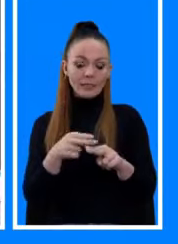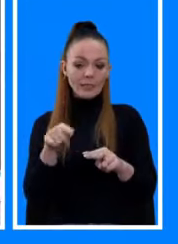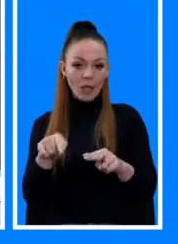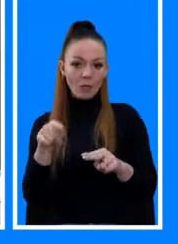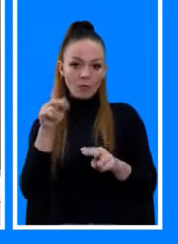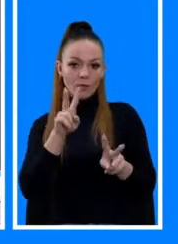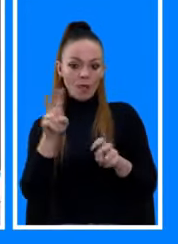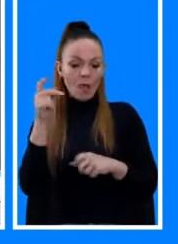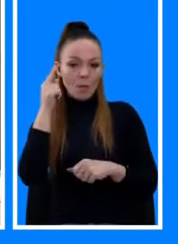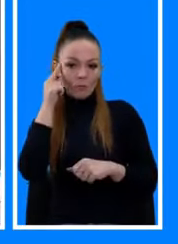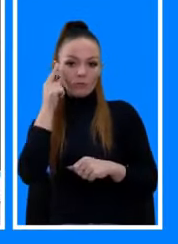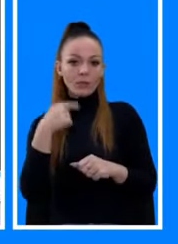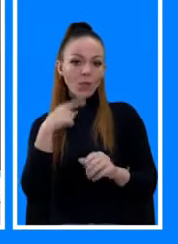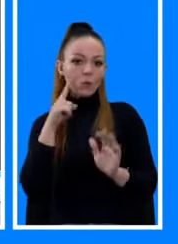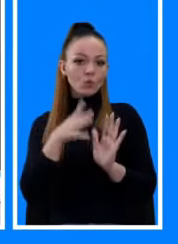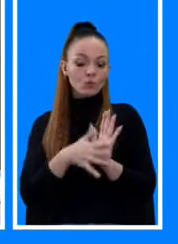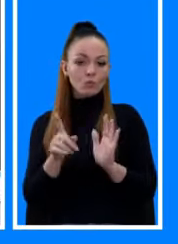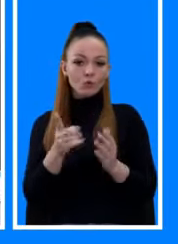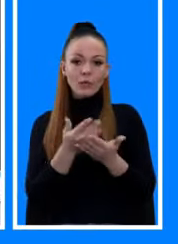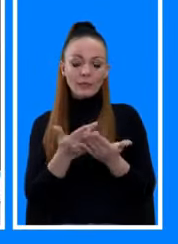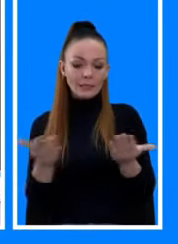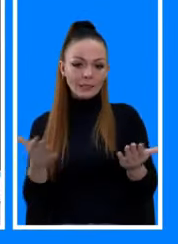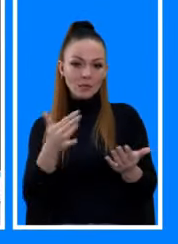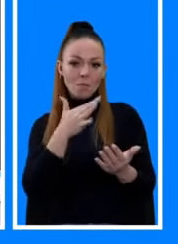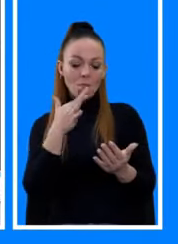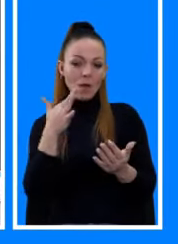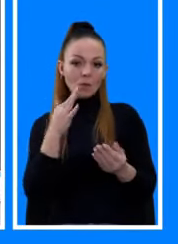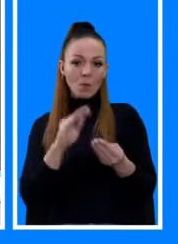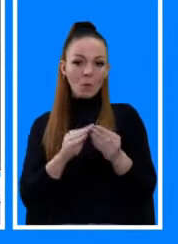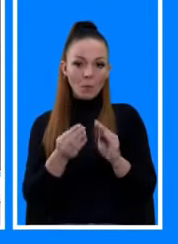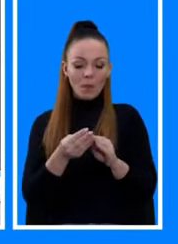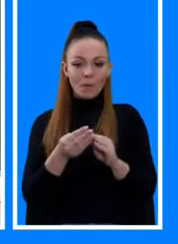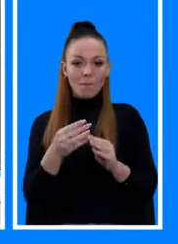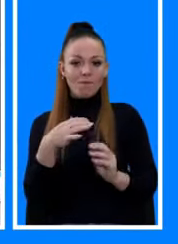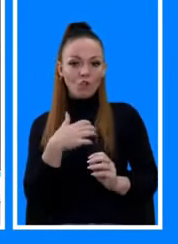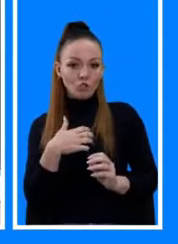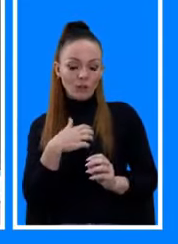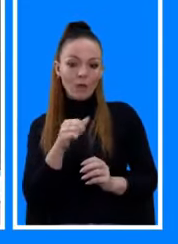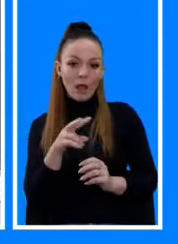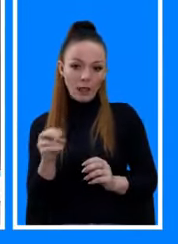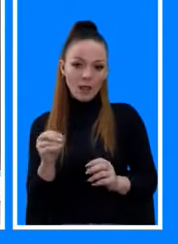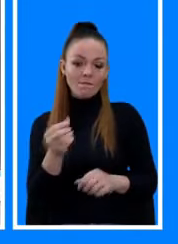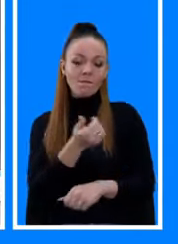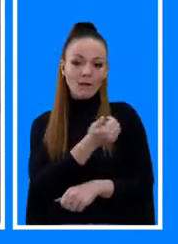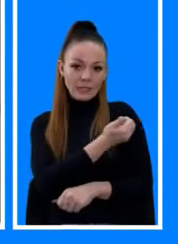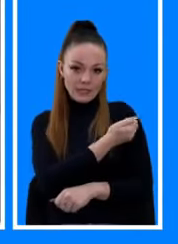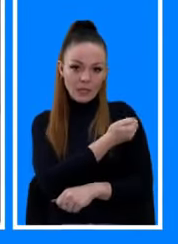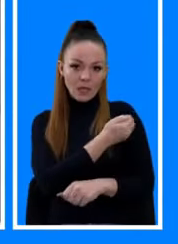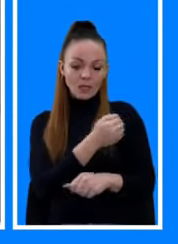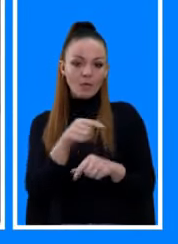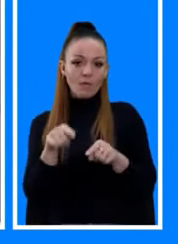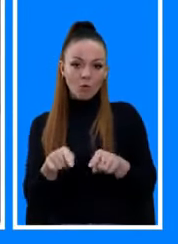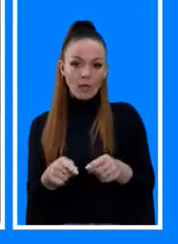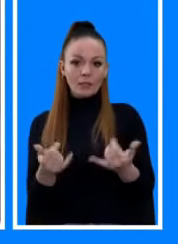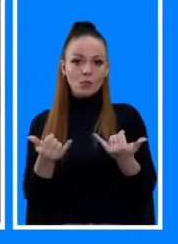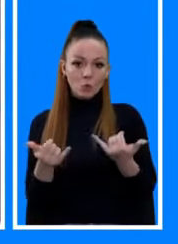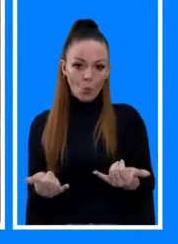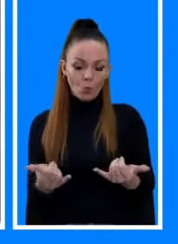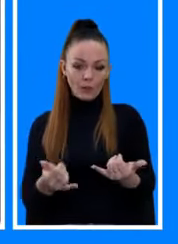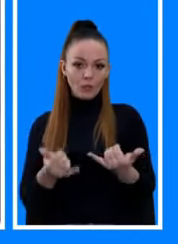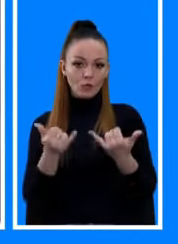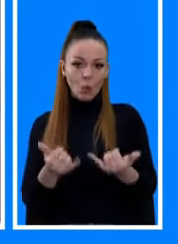що багато різних на місцях, багато важливих проблем, тим не менш, вакцинація, вона сьогодні.